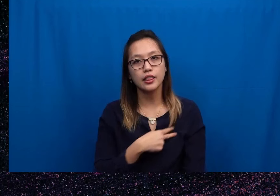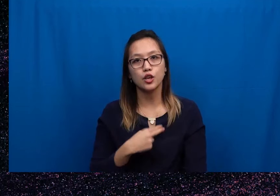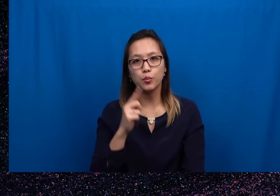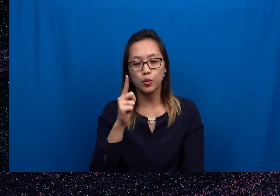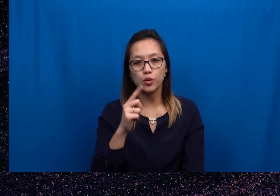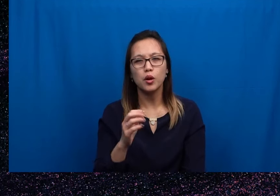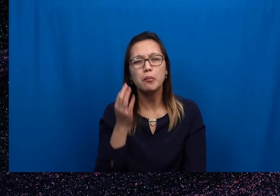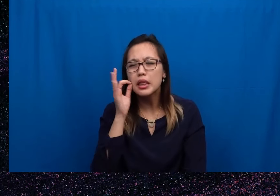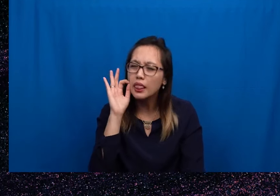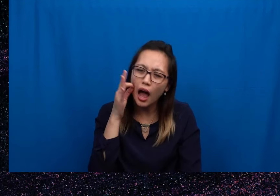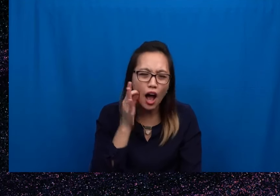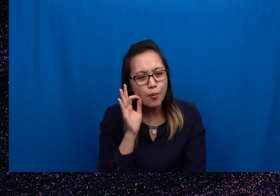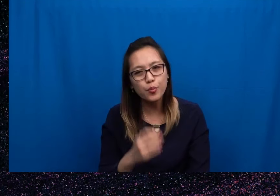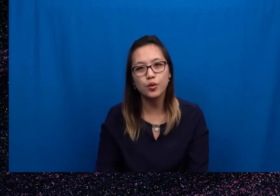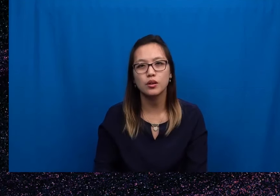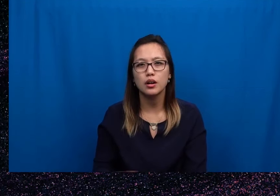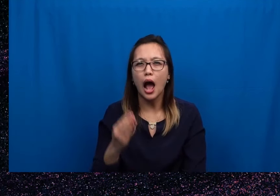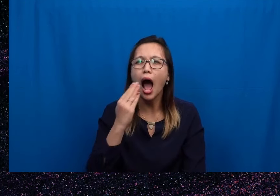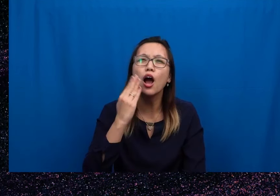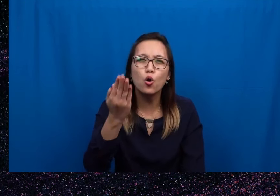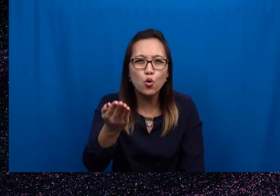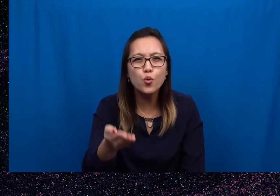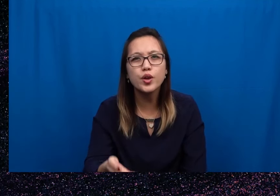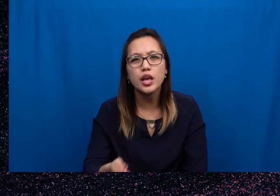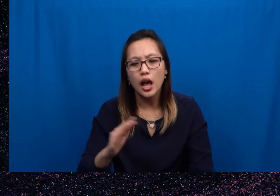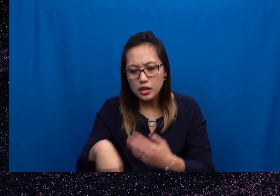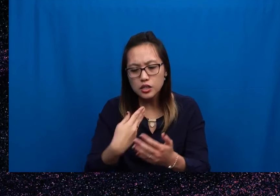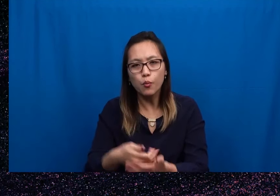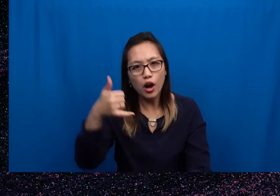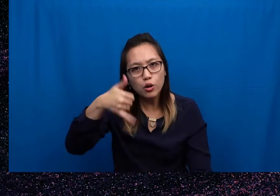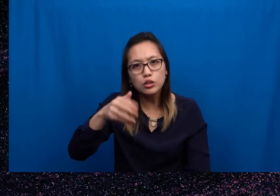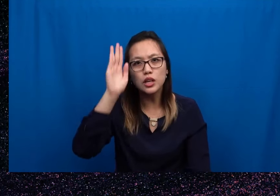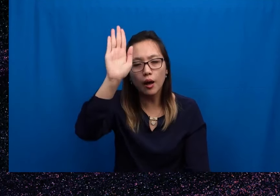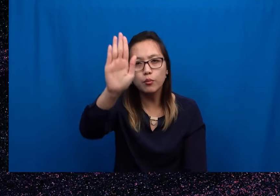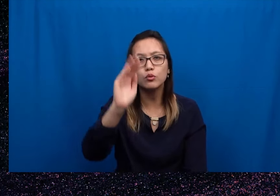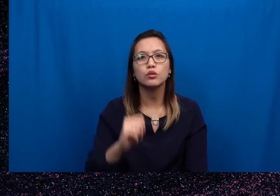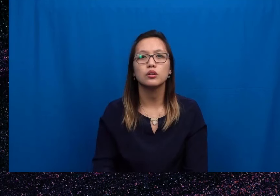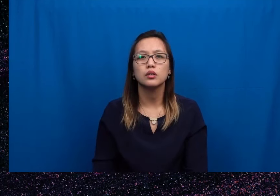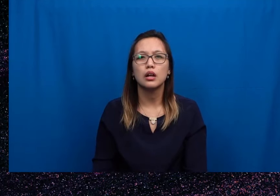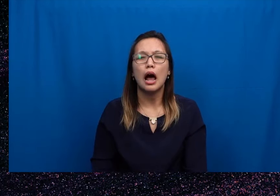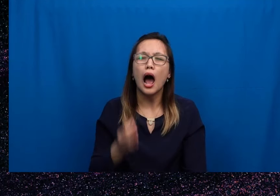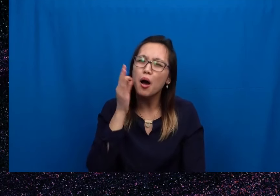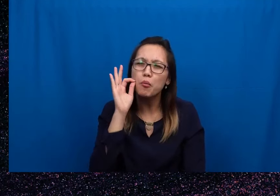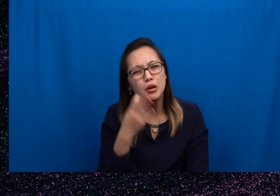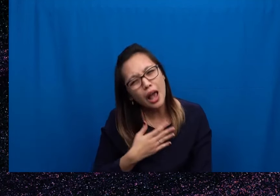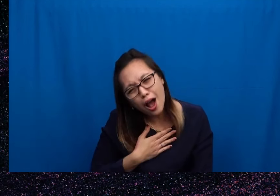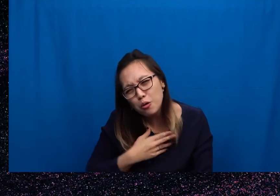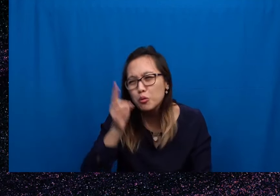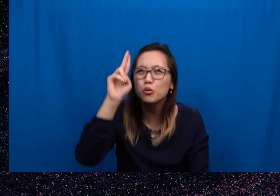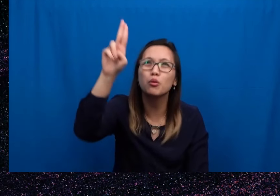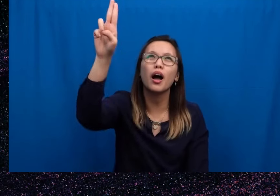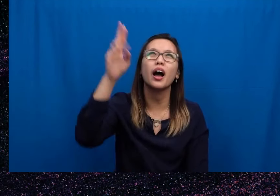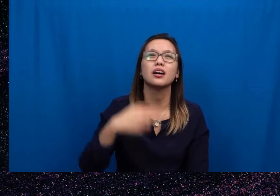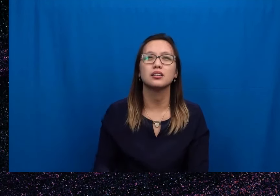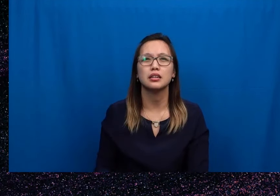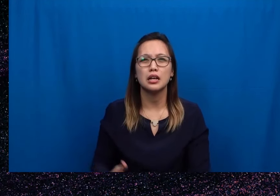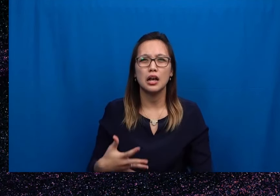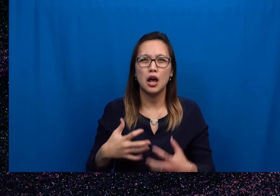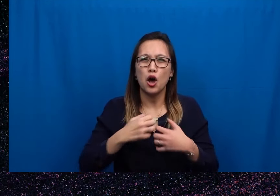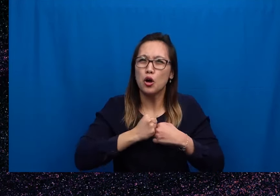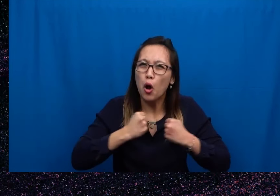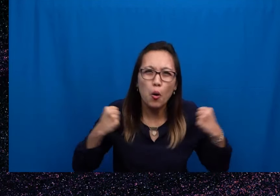dahulu. Akui segala dosamu. Katakan di hadapan Tuhan, ampuni aku Tuhan. Ampuni aku. Robek hatimu